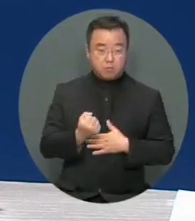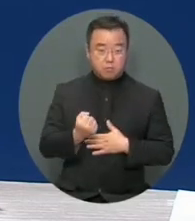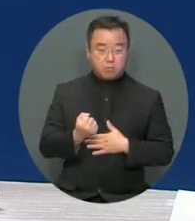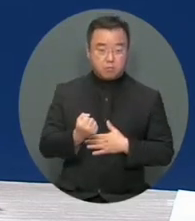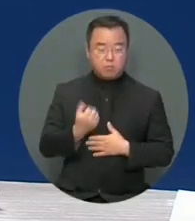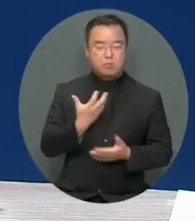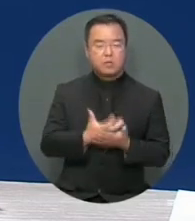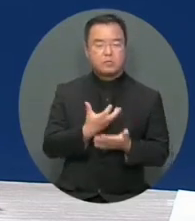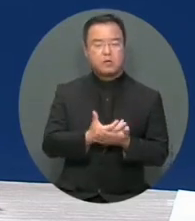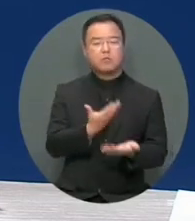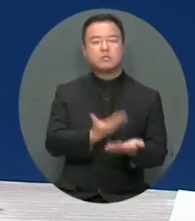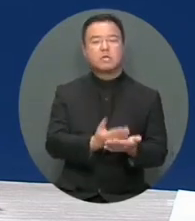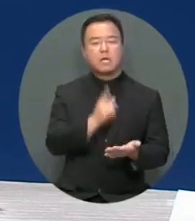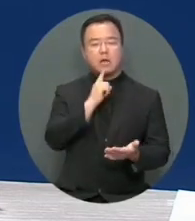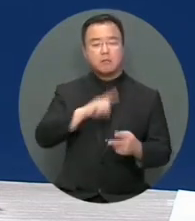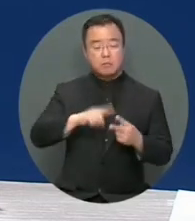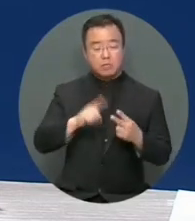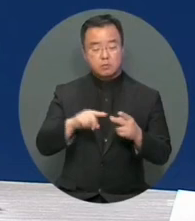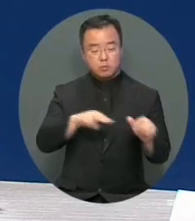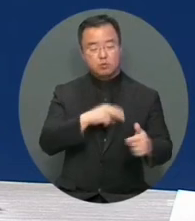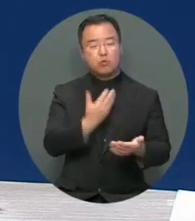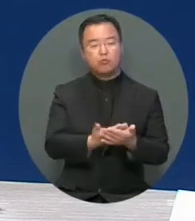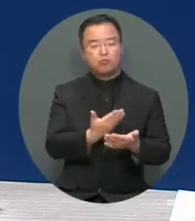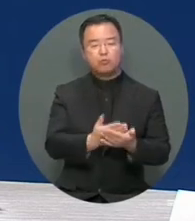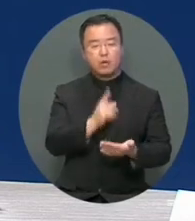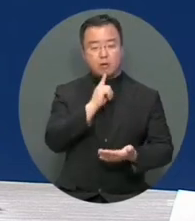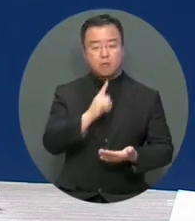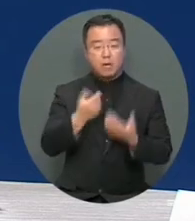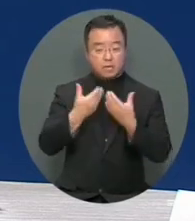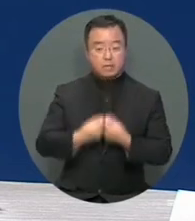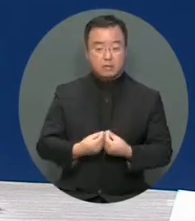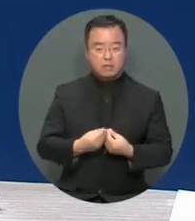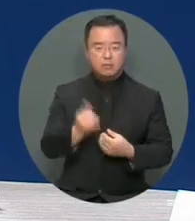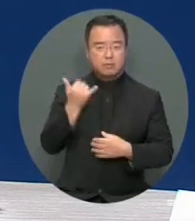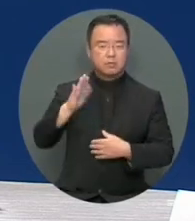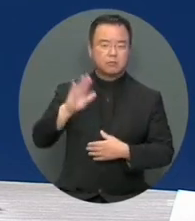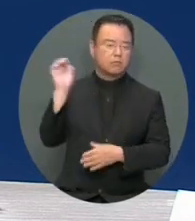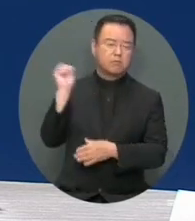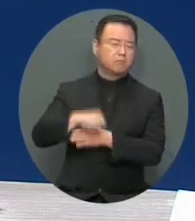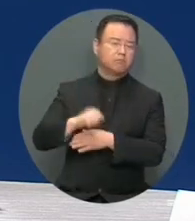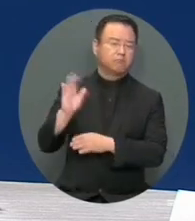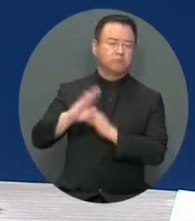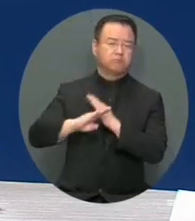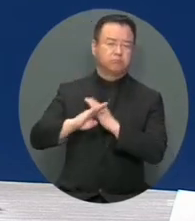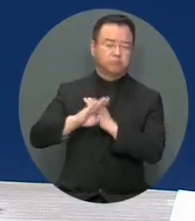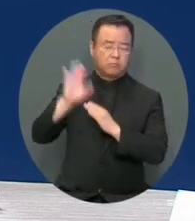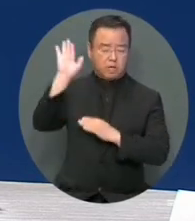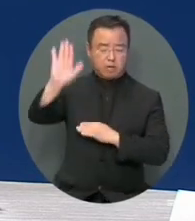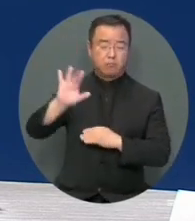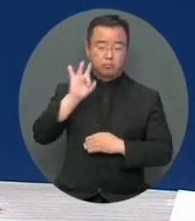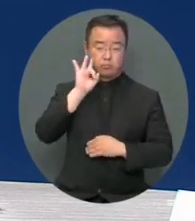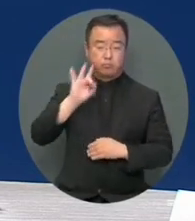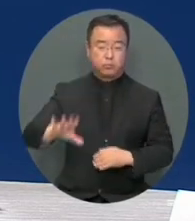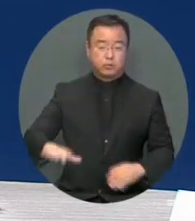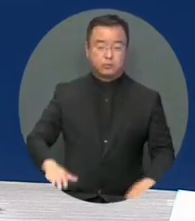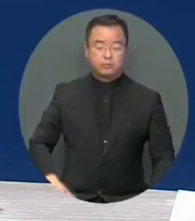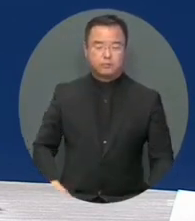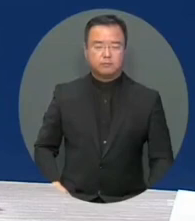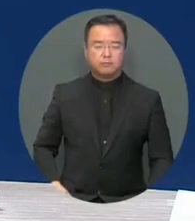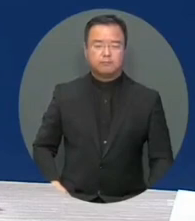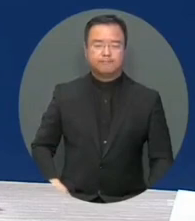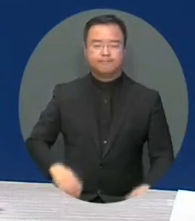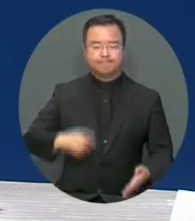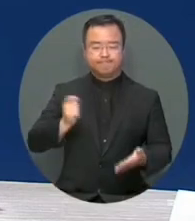자료 제출이나 정보 요구를 하는 사례가 있습니다만 그런 건 일체 허용하지 않아왔고 앞으로도 안 할 생각입니다. 다만